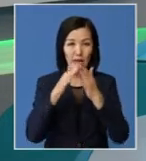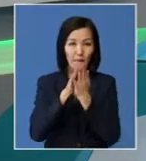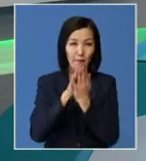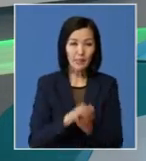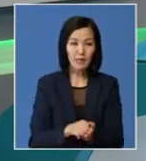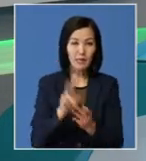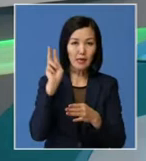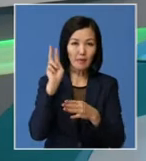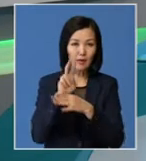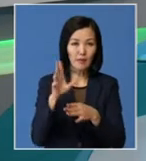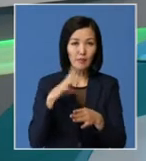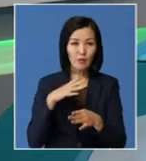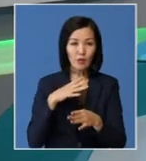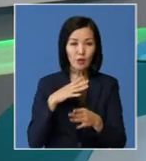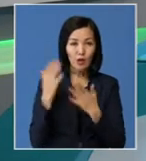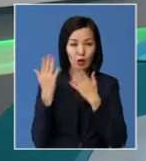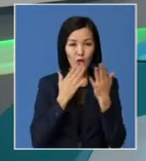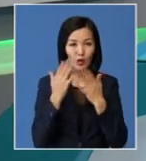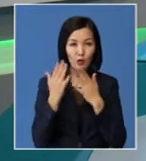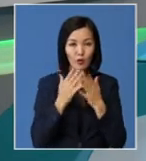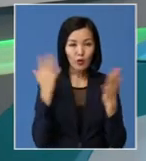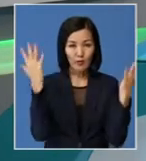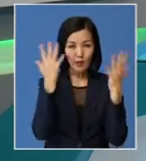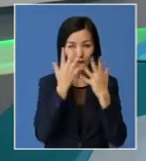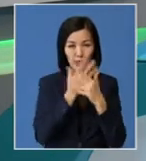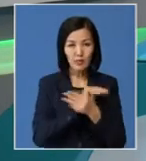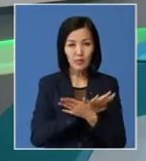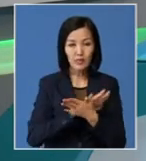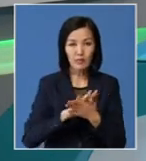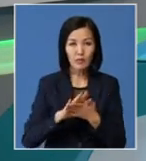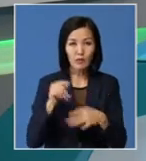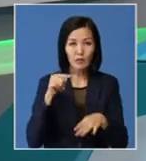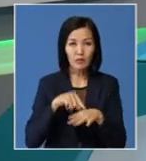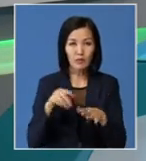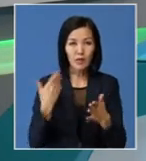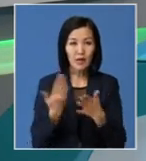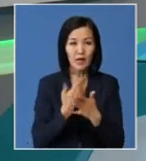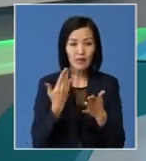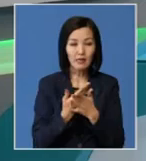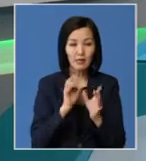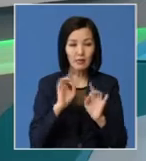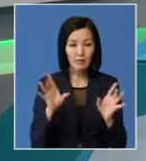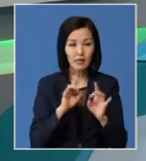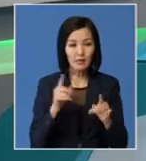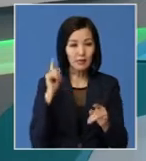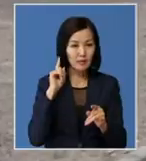символын айналған кесене басында Құран оқытып, қос ғашықтың тазада мөлдір сезімдері жайлы аңыз әңгімелерін тыңдап